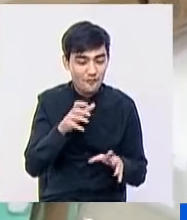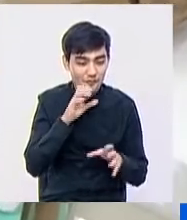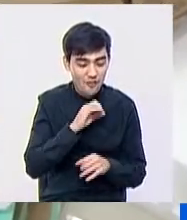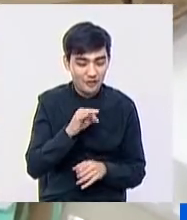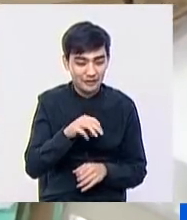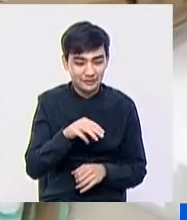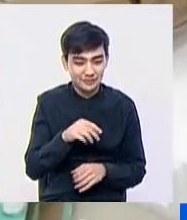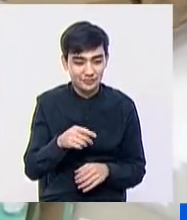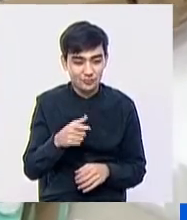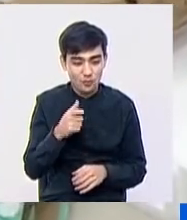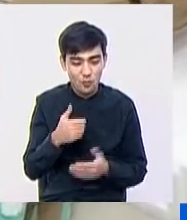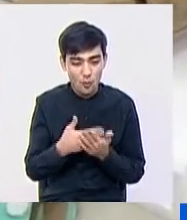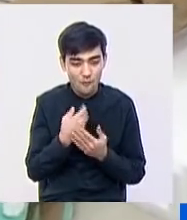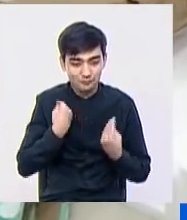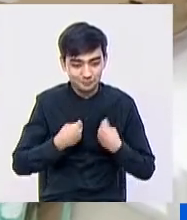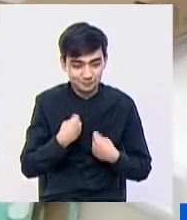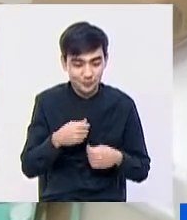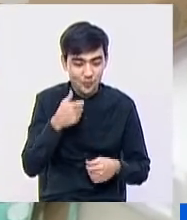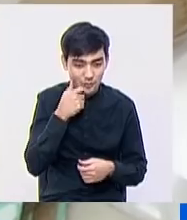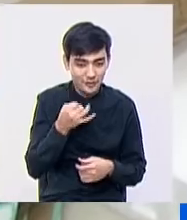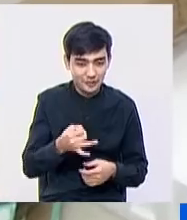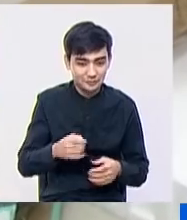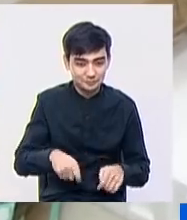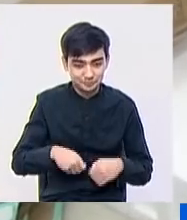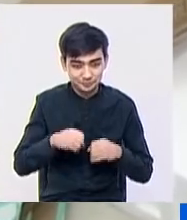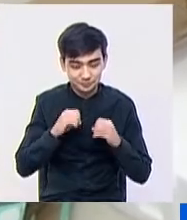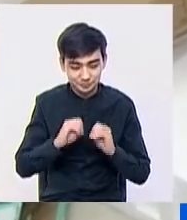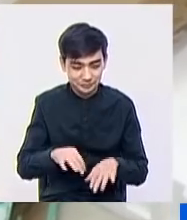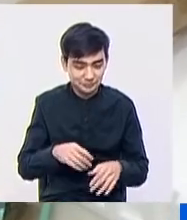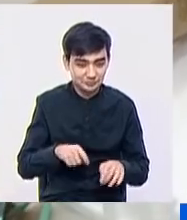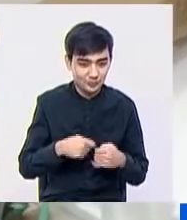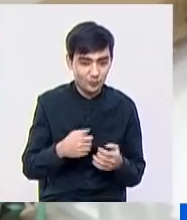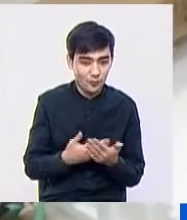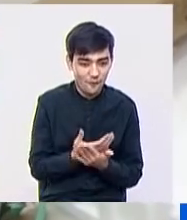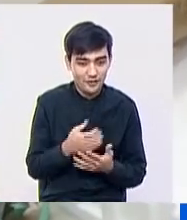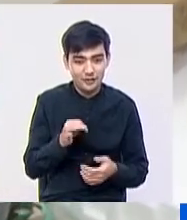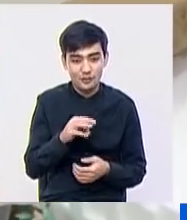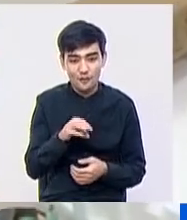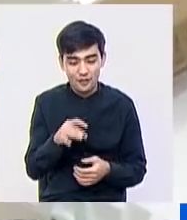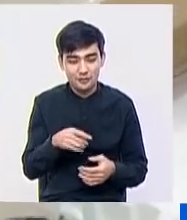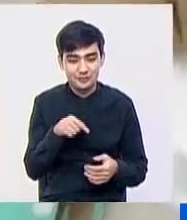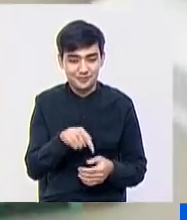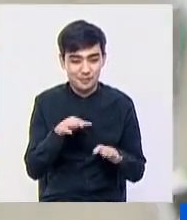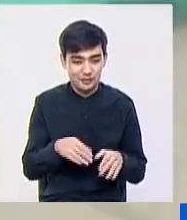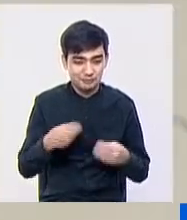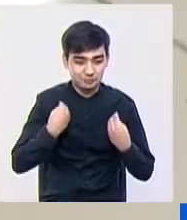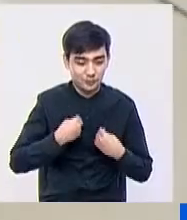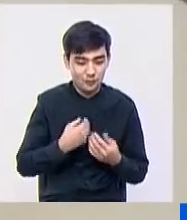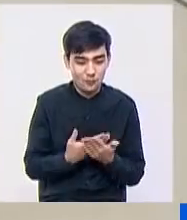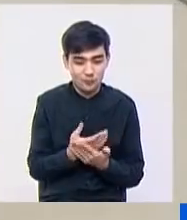ТРЦ, новую одежду, сюда пришли, переоделись и уже с другой техникой, товарами отсюда уже выбегали в новой одежде.